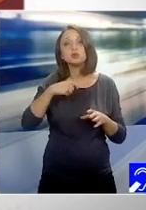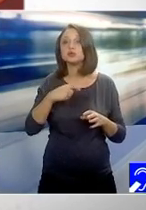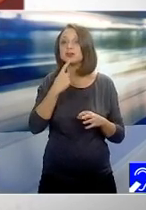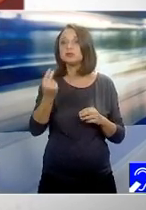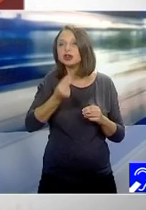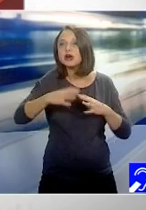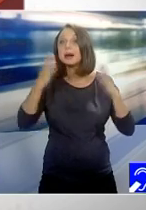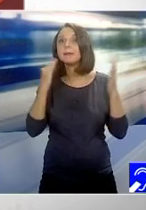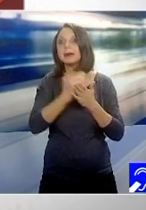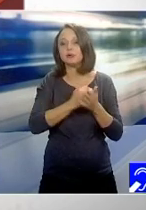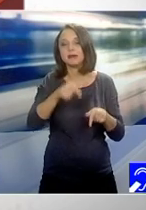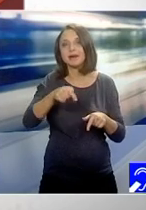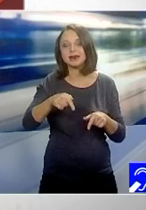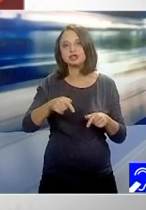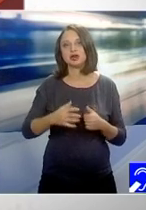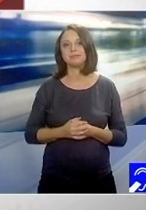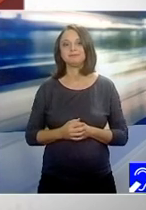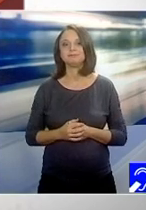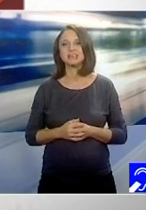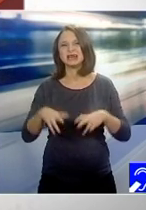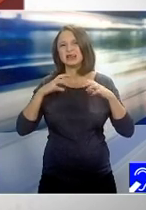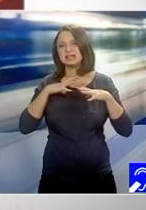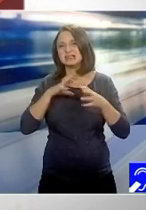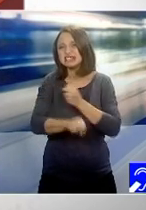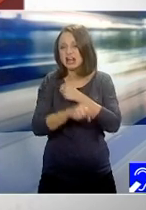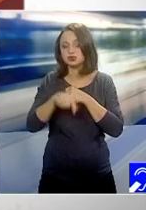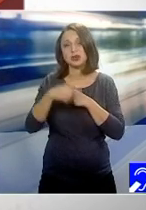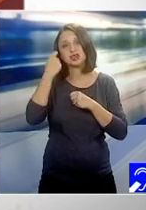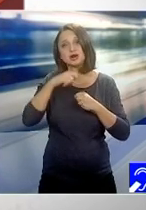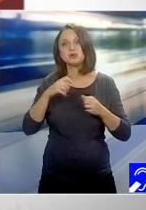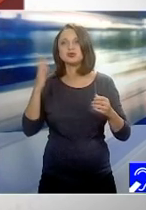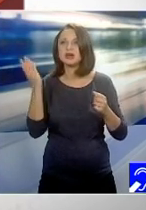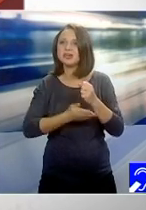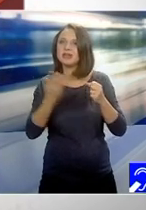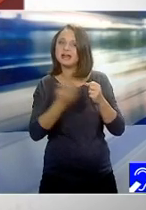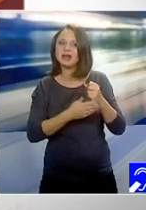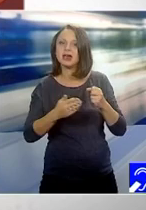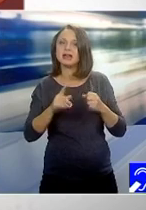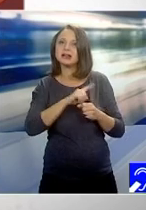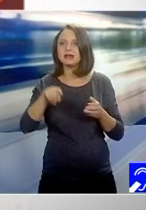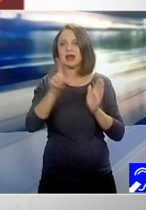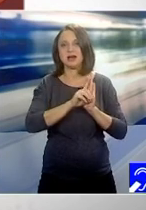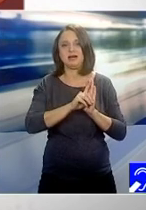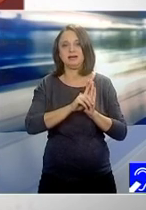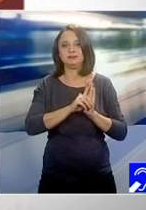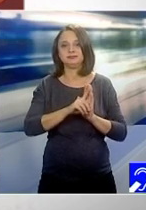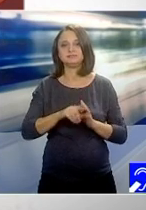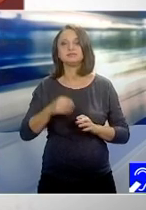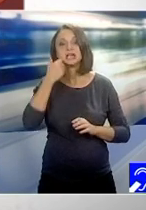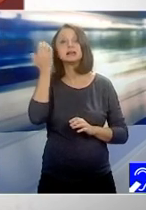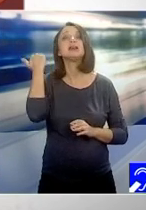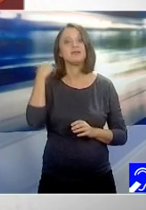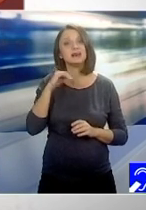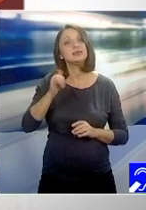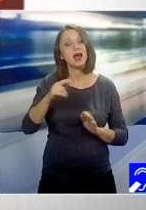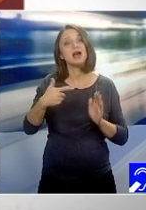și pădurilor, când a venit la Cluj, a zis, la Cluj e dezastru. Da. Când a venit doamna ministru la Cluj, era tot pe 2014, datele, era